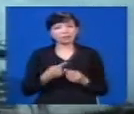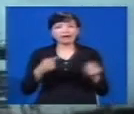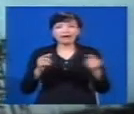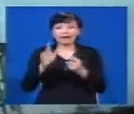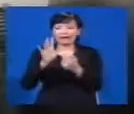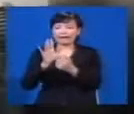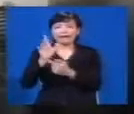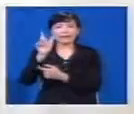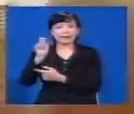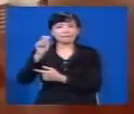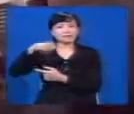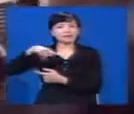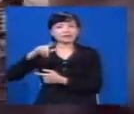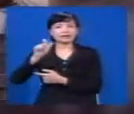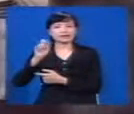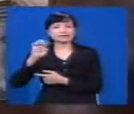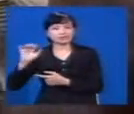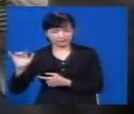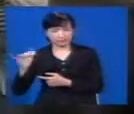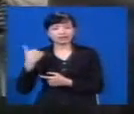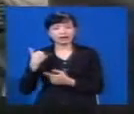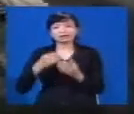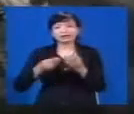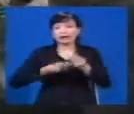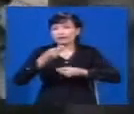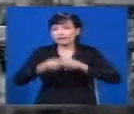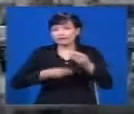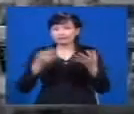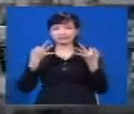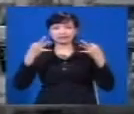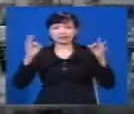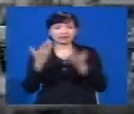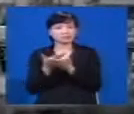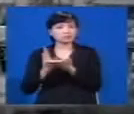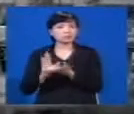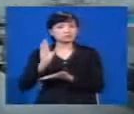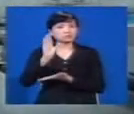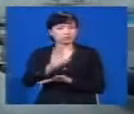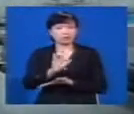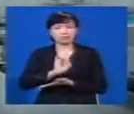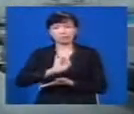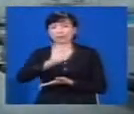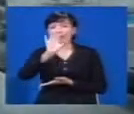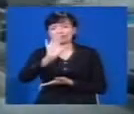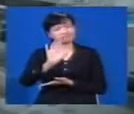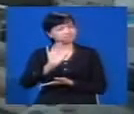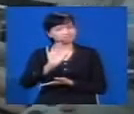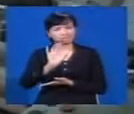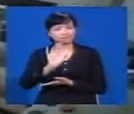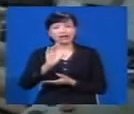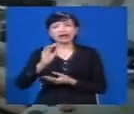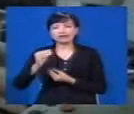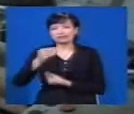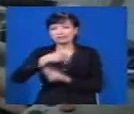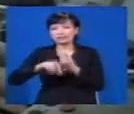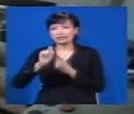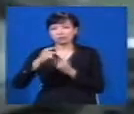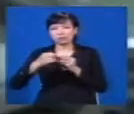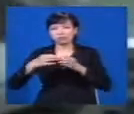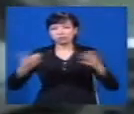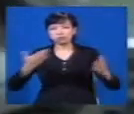กอย่างไรก็ตามการเปิดการค้าเสรีและการลงทุนเพียงอย่างเดียวไม่สามารถนำไปสู่การเจริญเติบโตทางเศรษฐกิจ